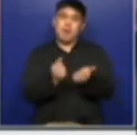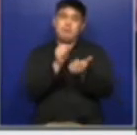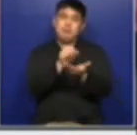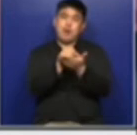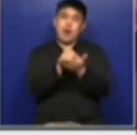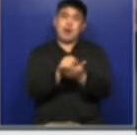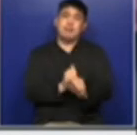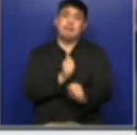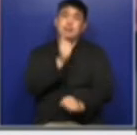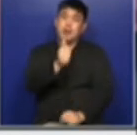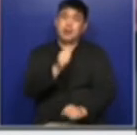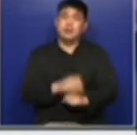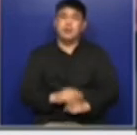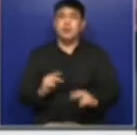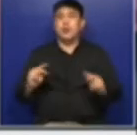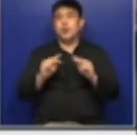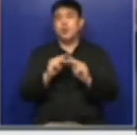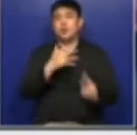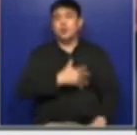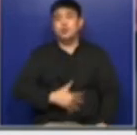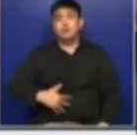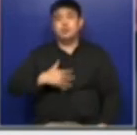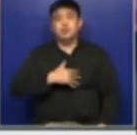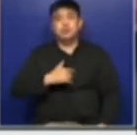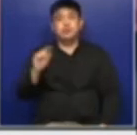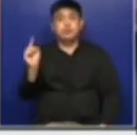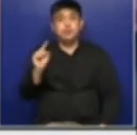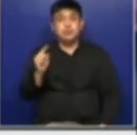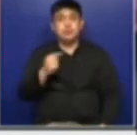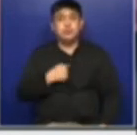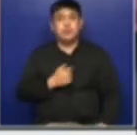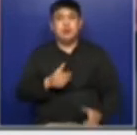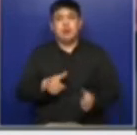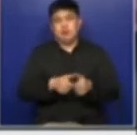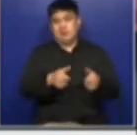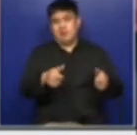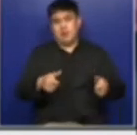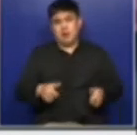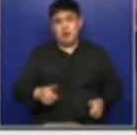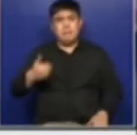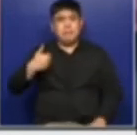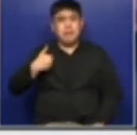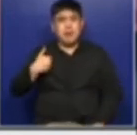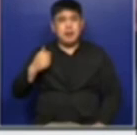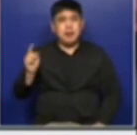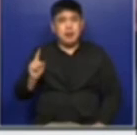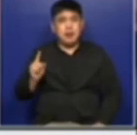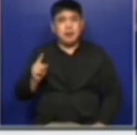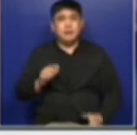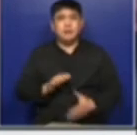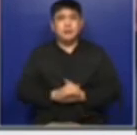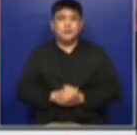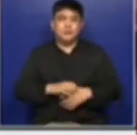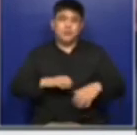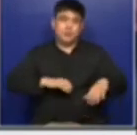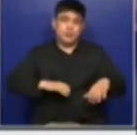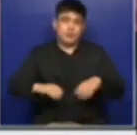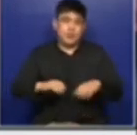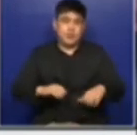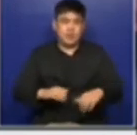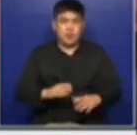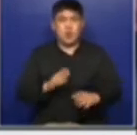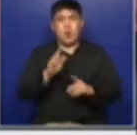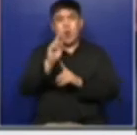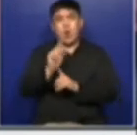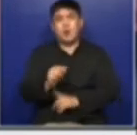ของกระทรวงสาธารณสุขนะครับในรายงานฉบับนี้นะครับบอกว่าจะมีการจัดการด้าน14